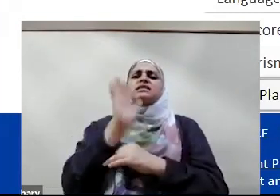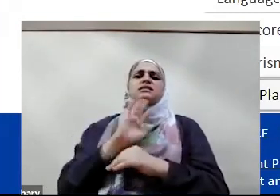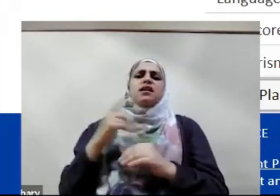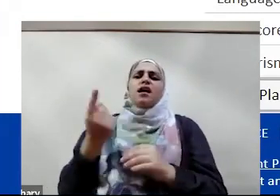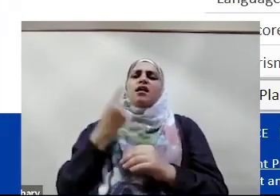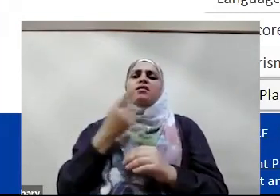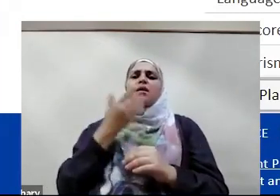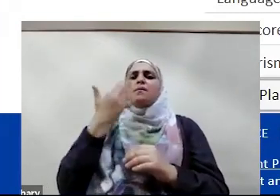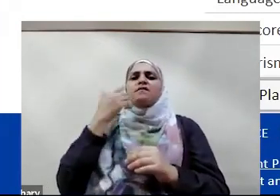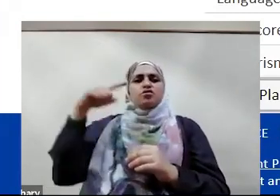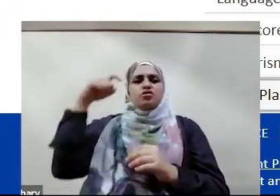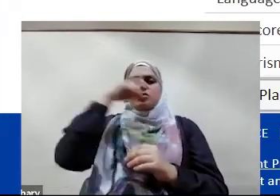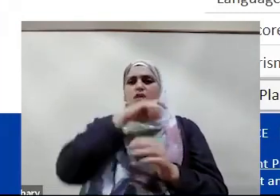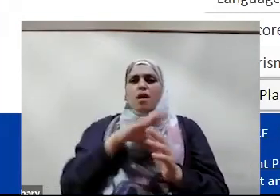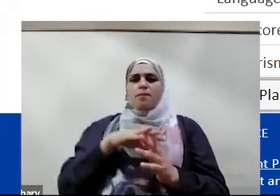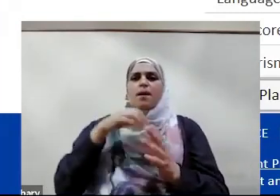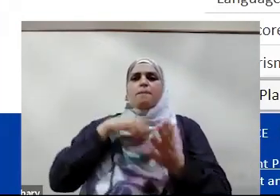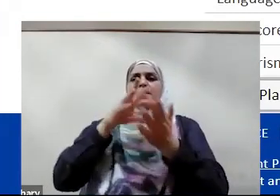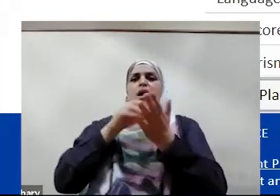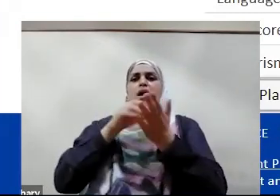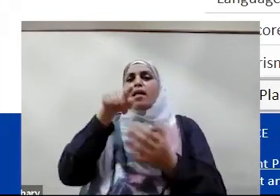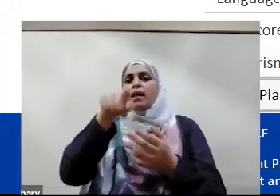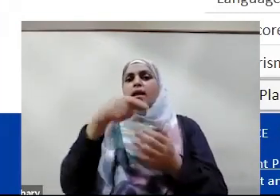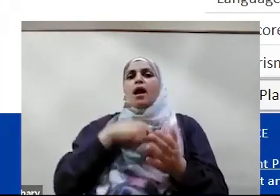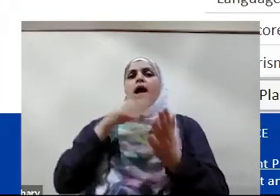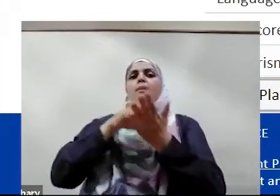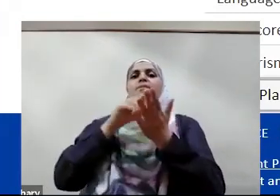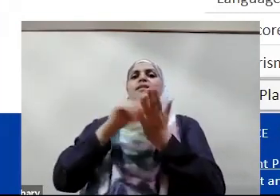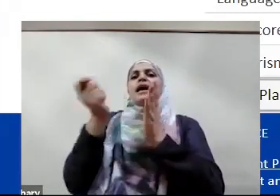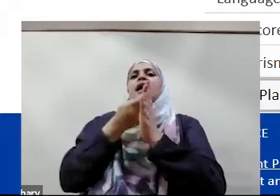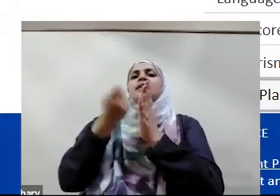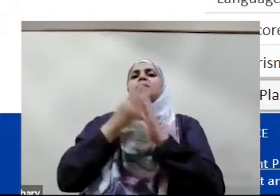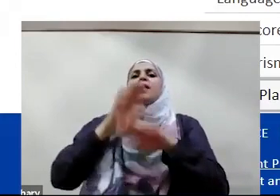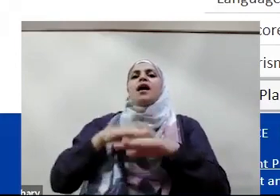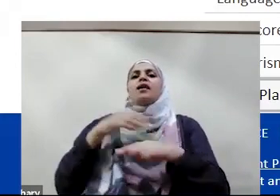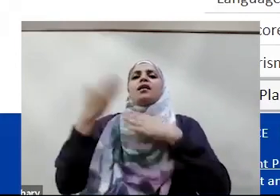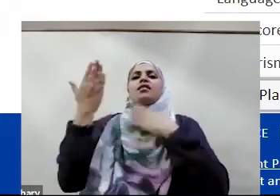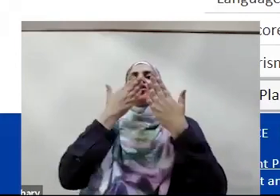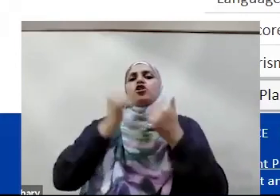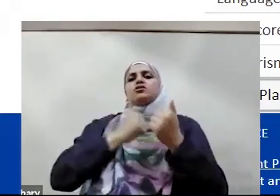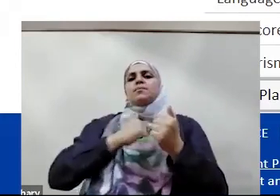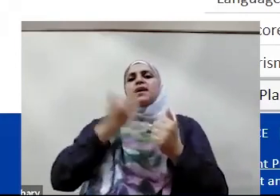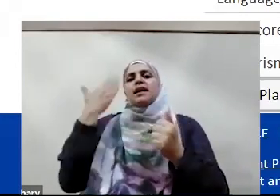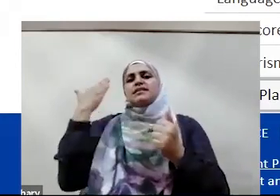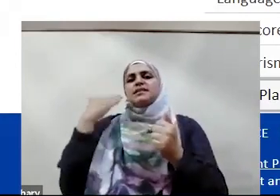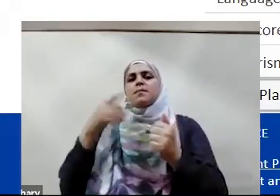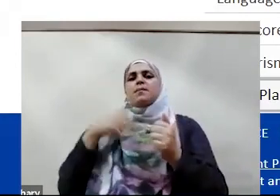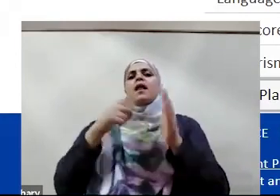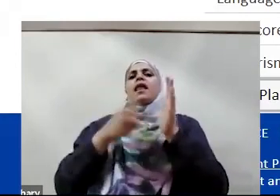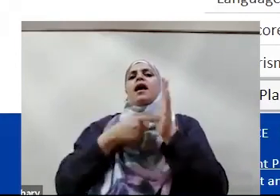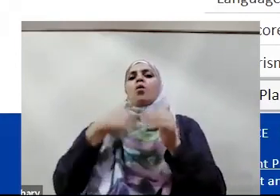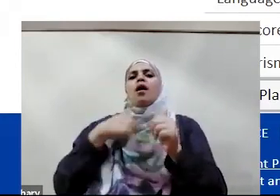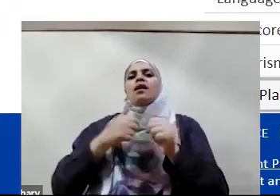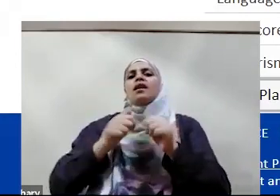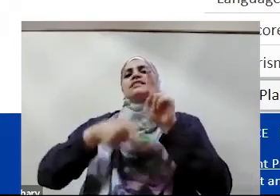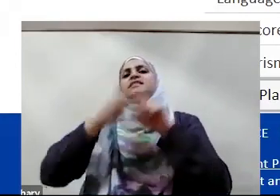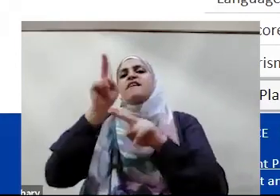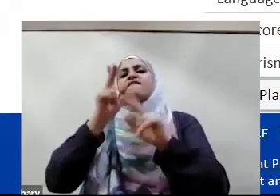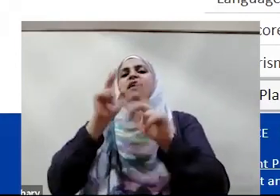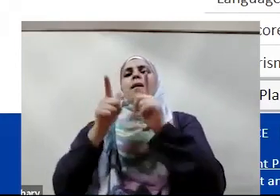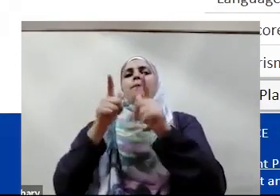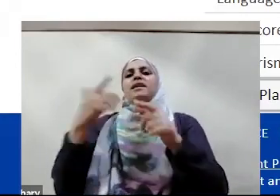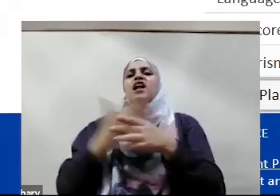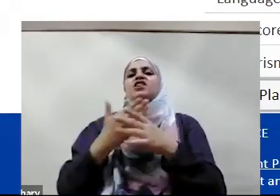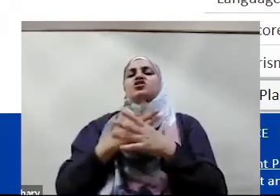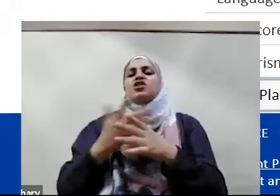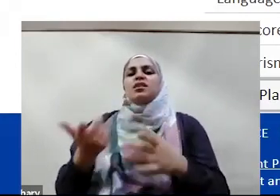حاجه صعبه. من اول هنا بقى ببتدي اتكلم عن الدراسه بتاعتي. الاول بقول انا رايح اعمل ايه في امريكا. انا ولا انا